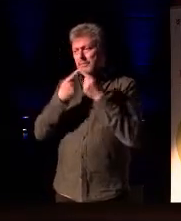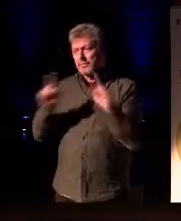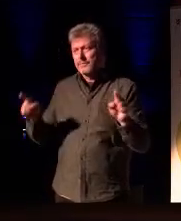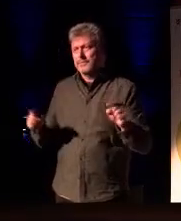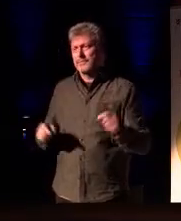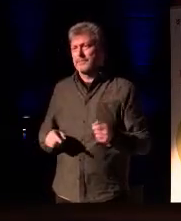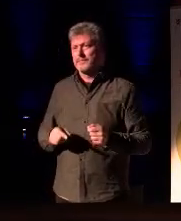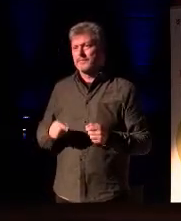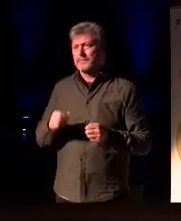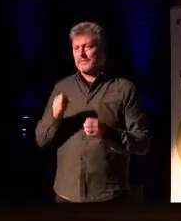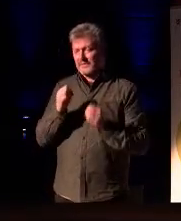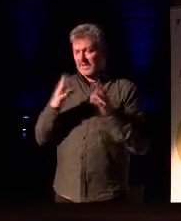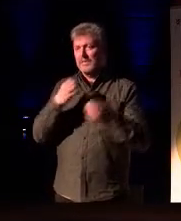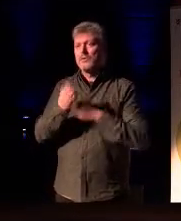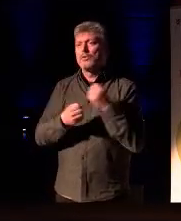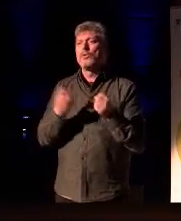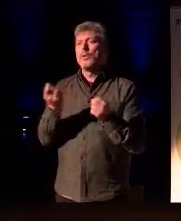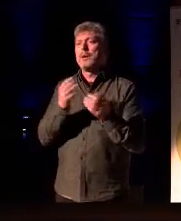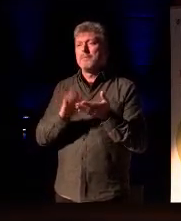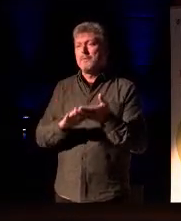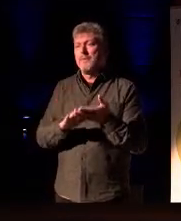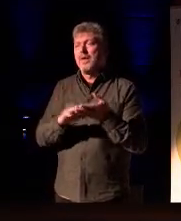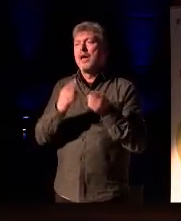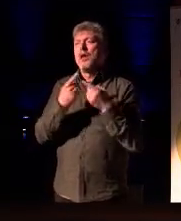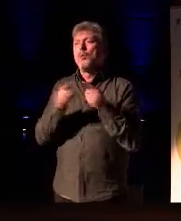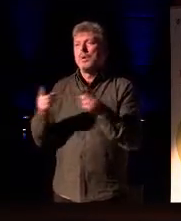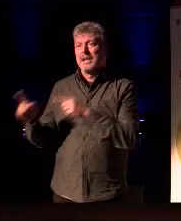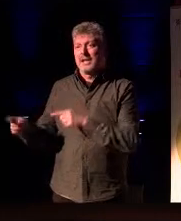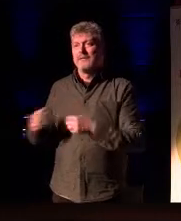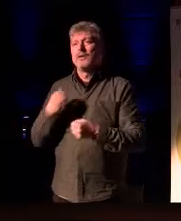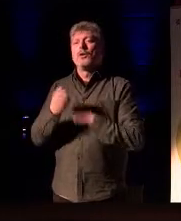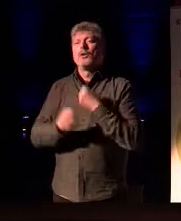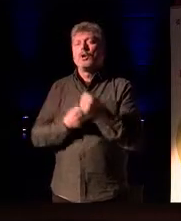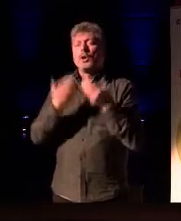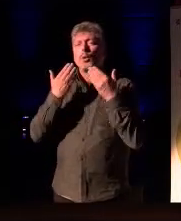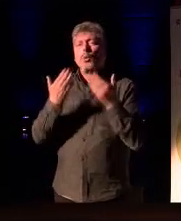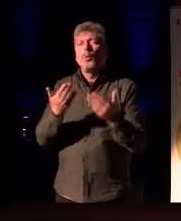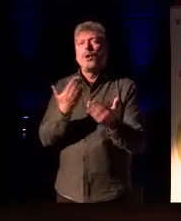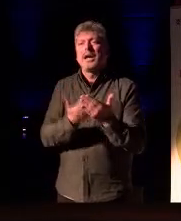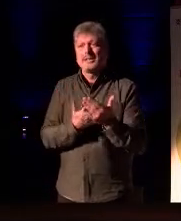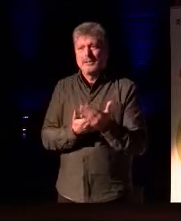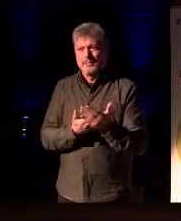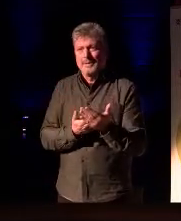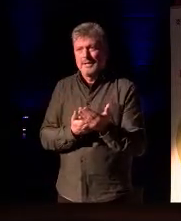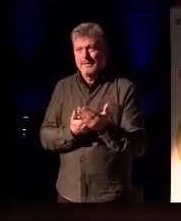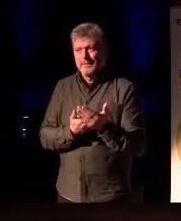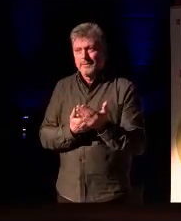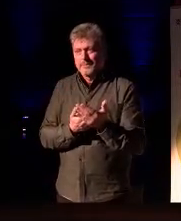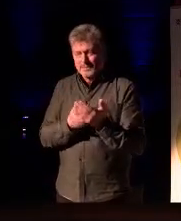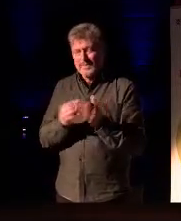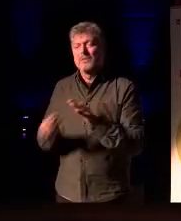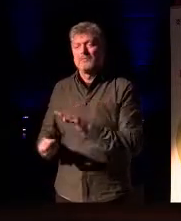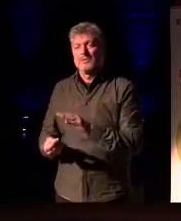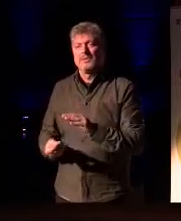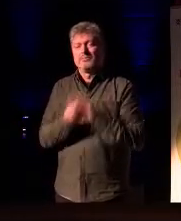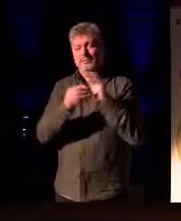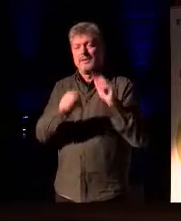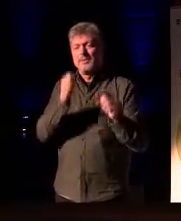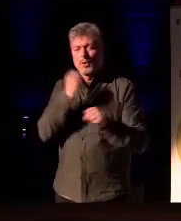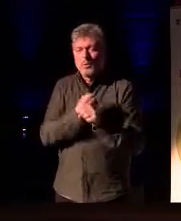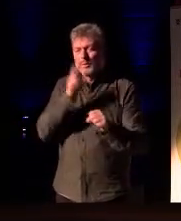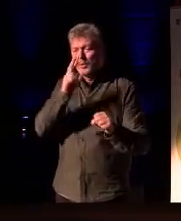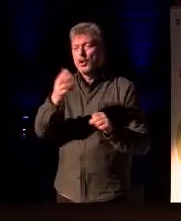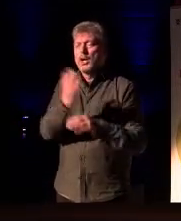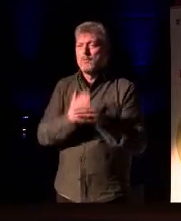noe med ulikhetene. Vi har ikke klart å gjøre de gode eksemplene til standarden for resten av eldreomsorgen. Vi må jobbe på nye